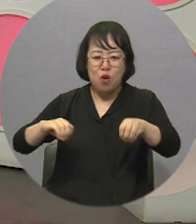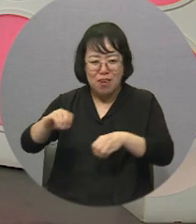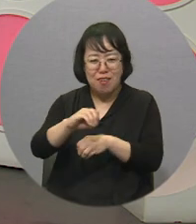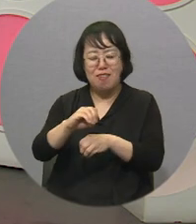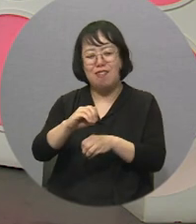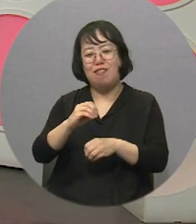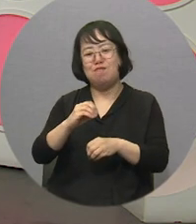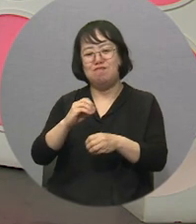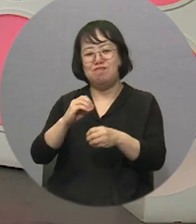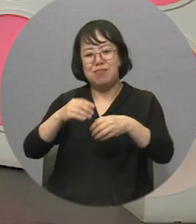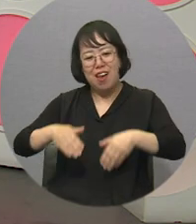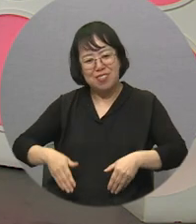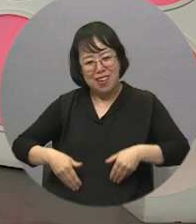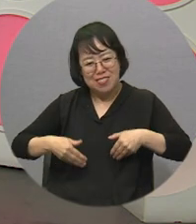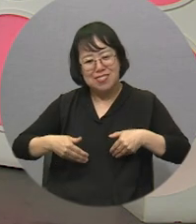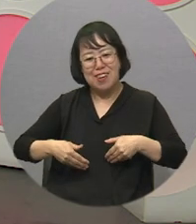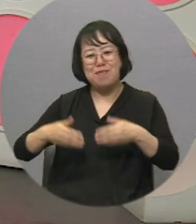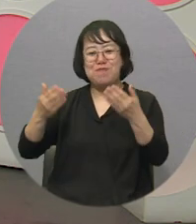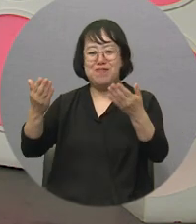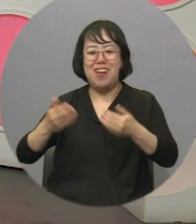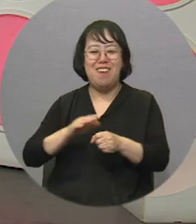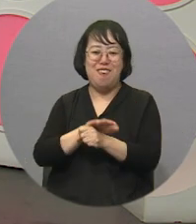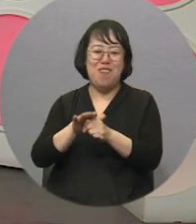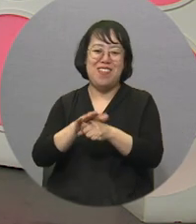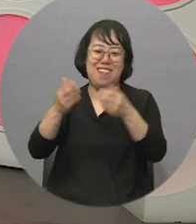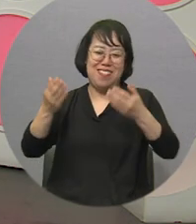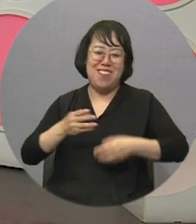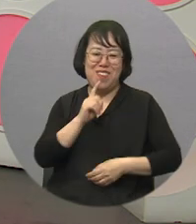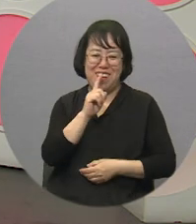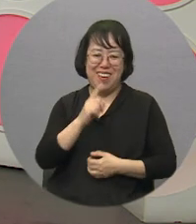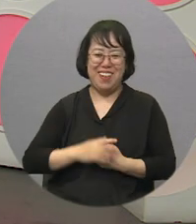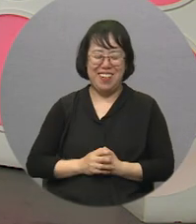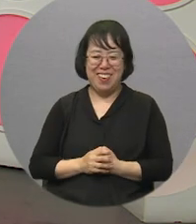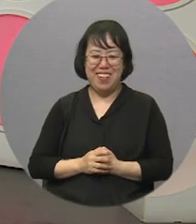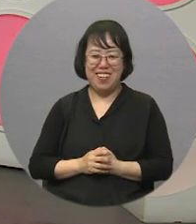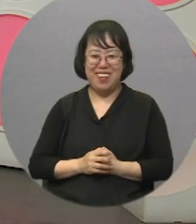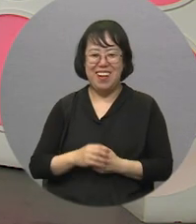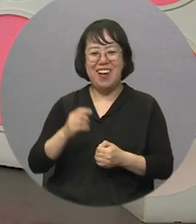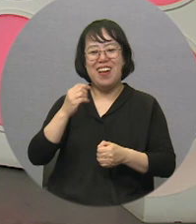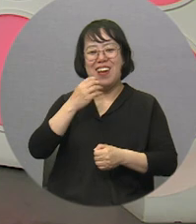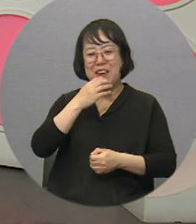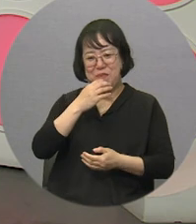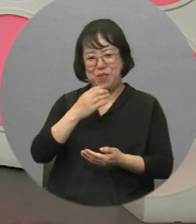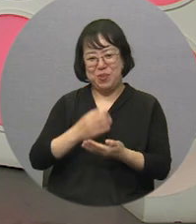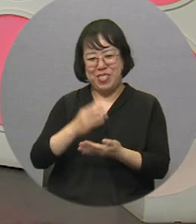그런 감동 사연을 보내주신 다시 한번 감사드립니다. 네, 앞으로도 많은 감동